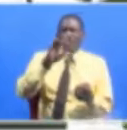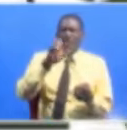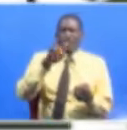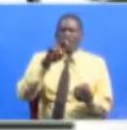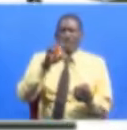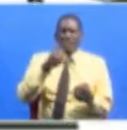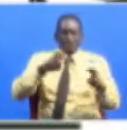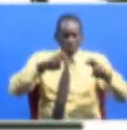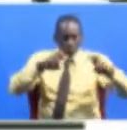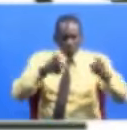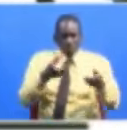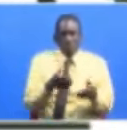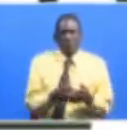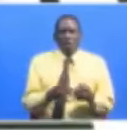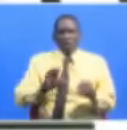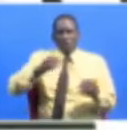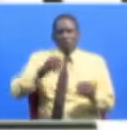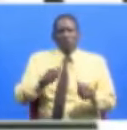Karibu Sana kauni